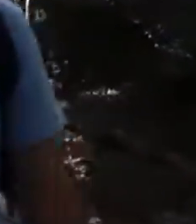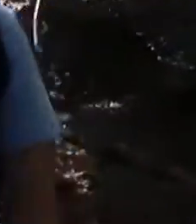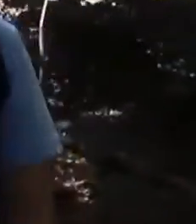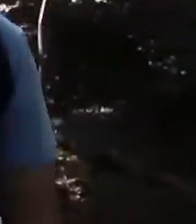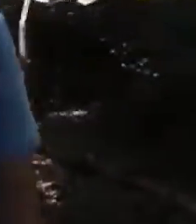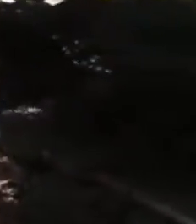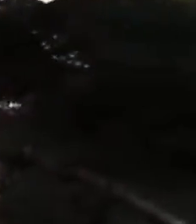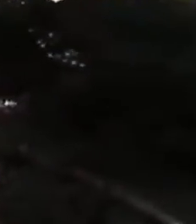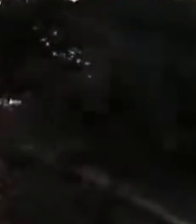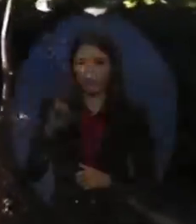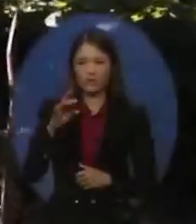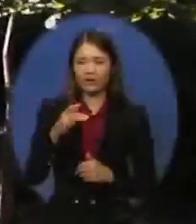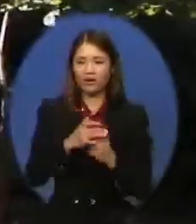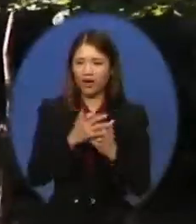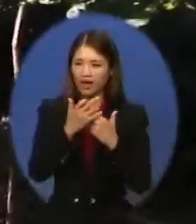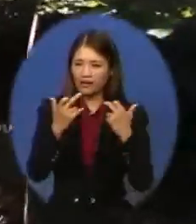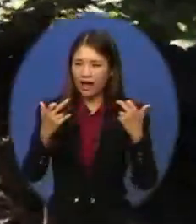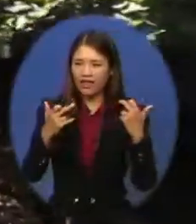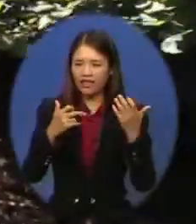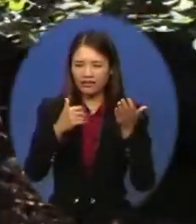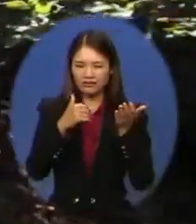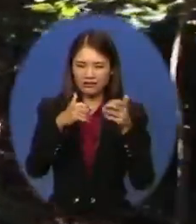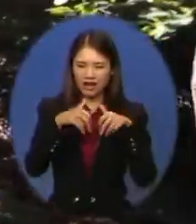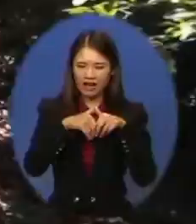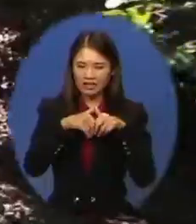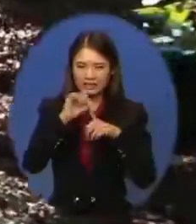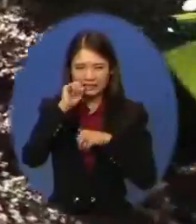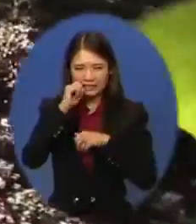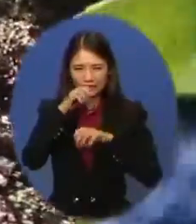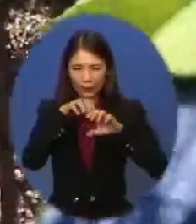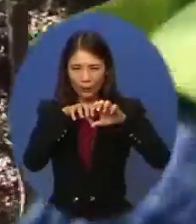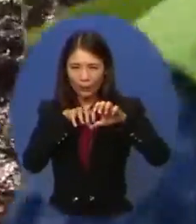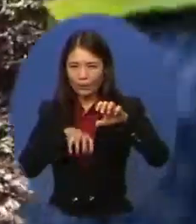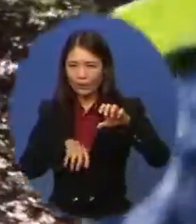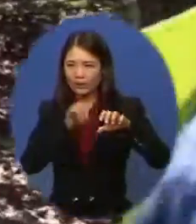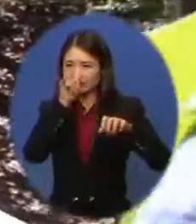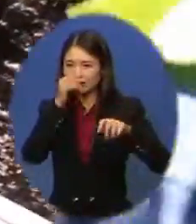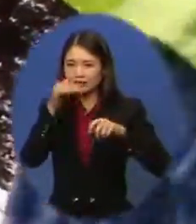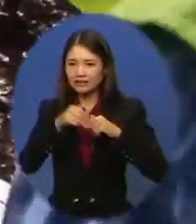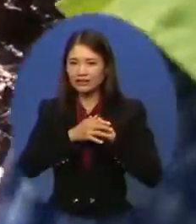원래 산에는 장애물 같은 거 있잖아요. 네. 근데 무장이